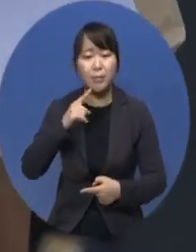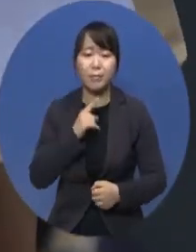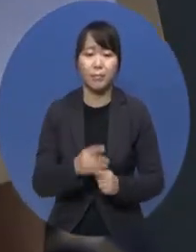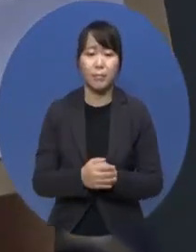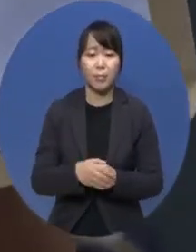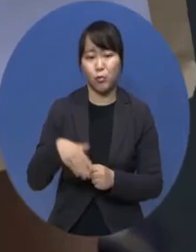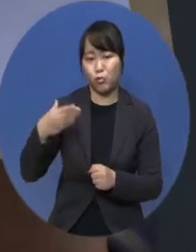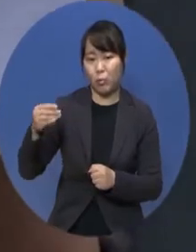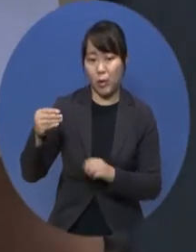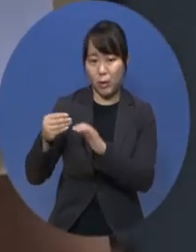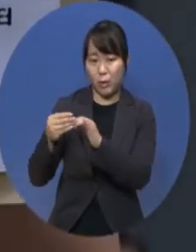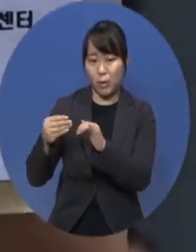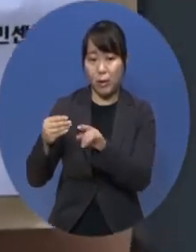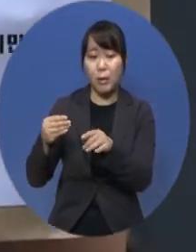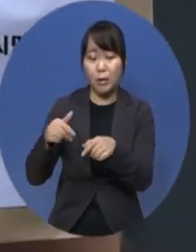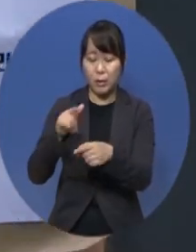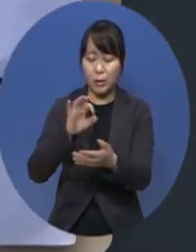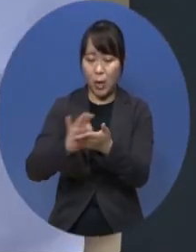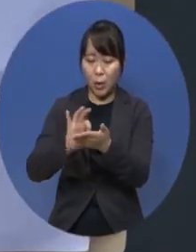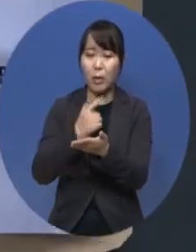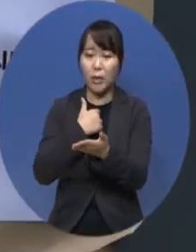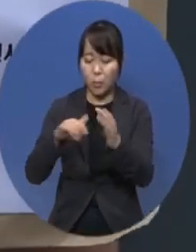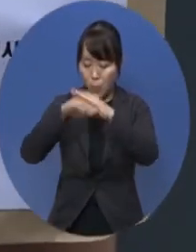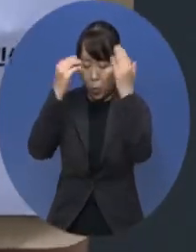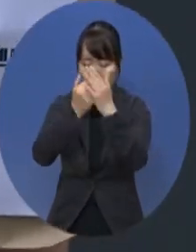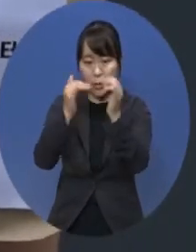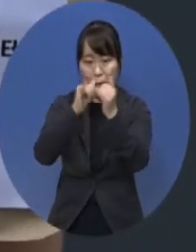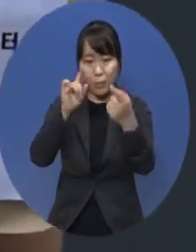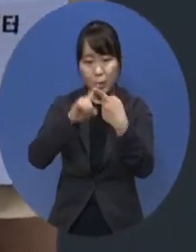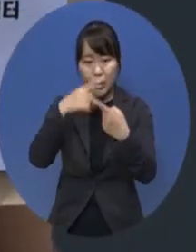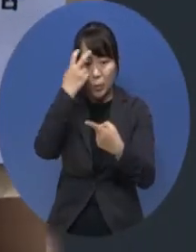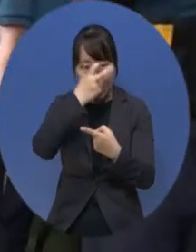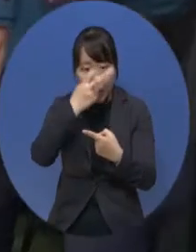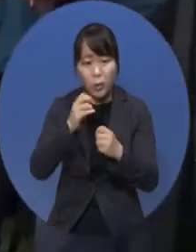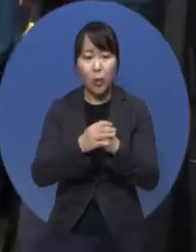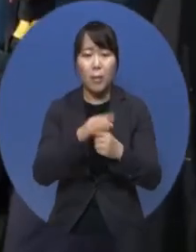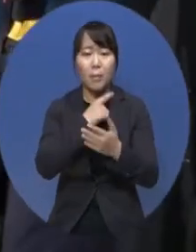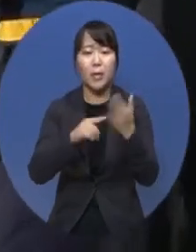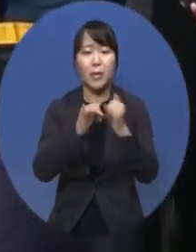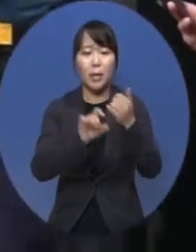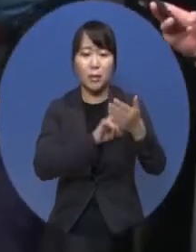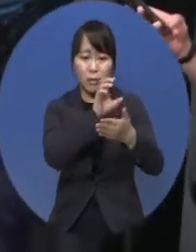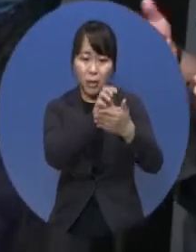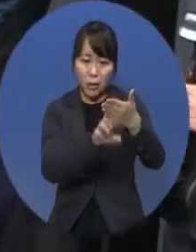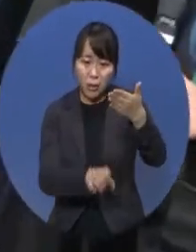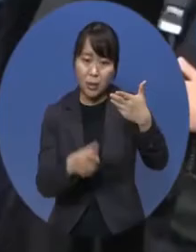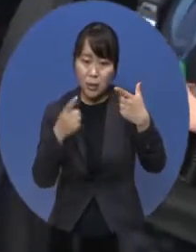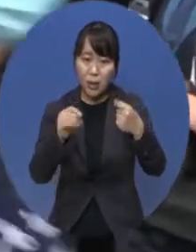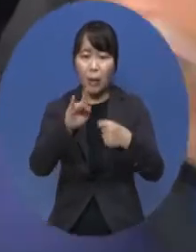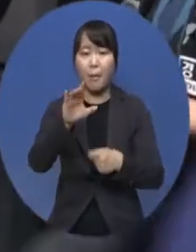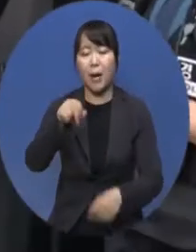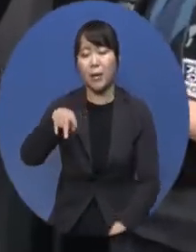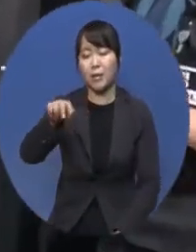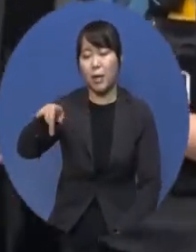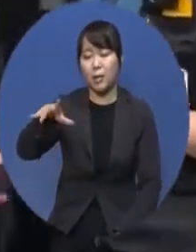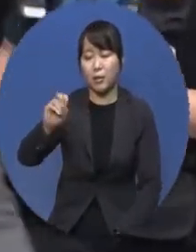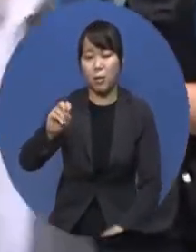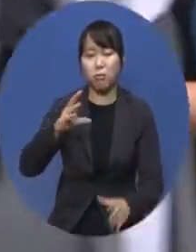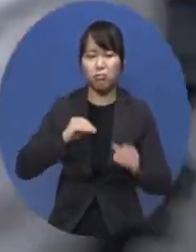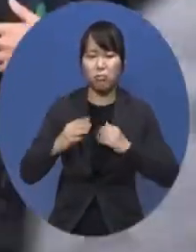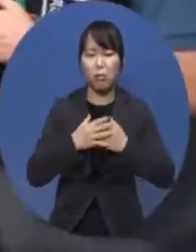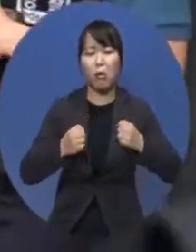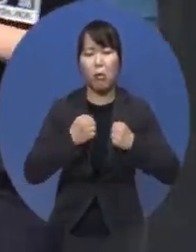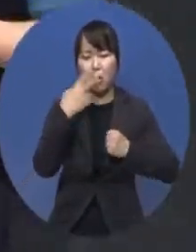개에 달하는 라돈 침대 사용자 전수 조사와 피해자 등록 등 방사선 물질의 장기간